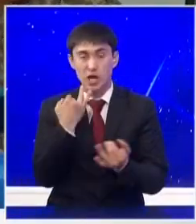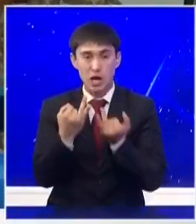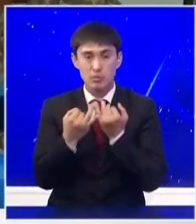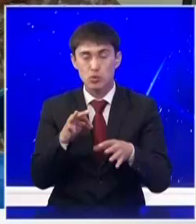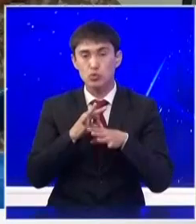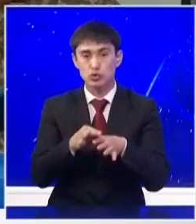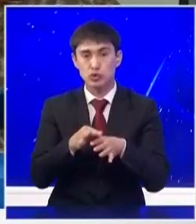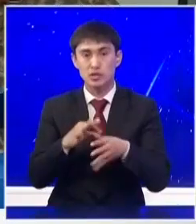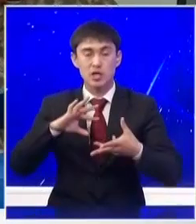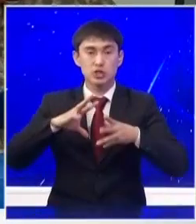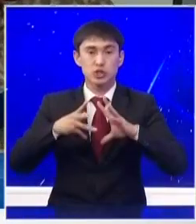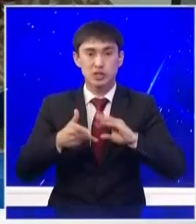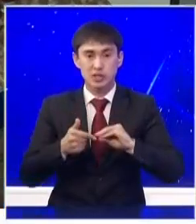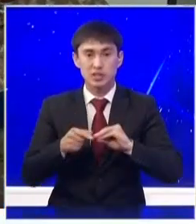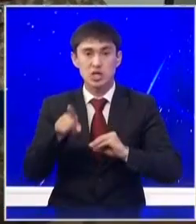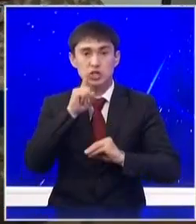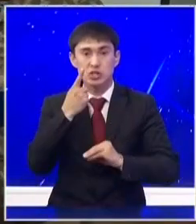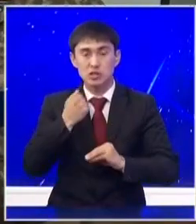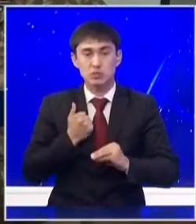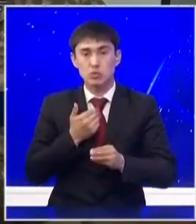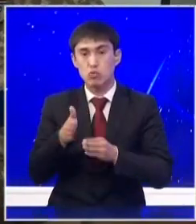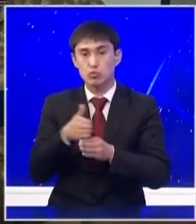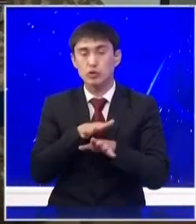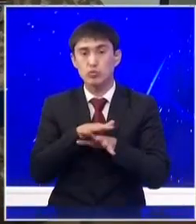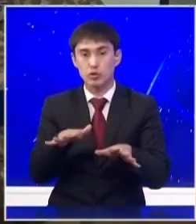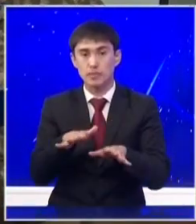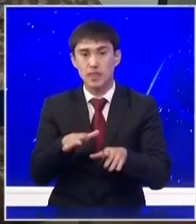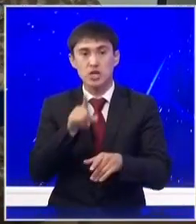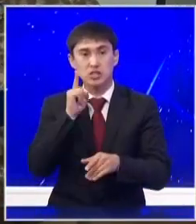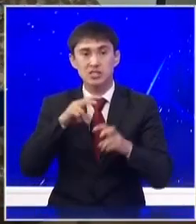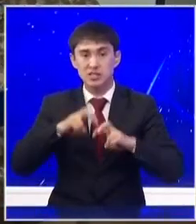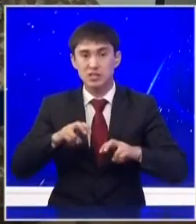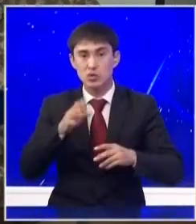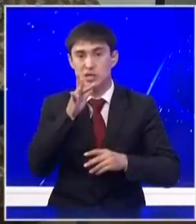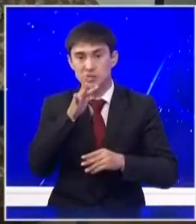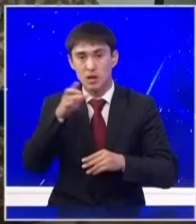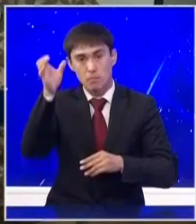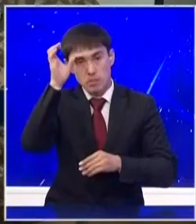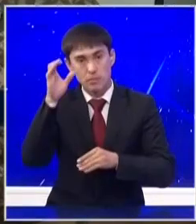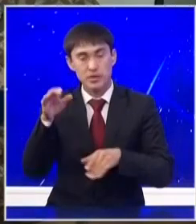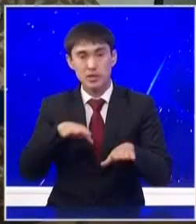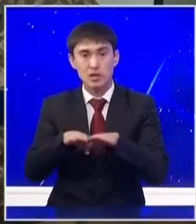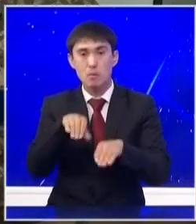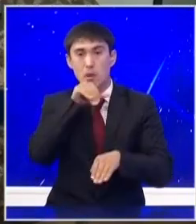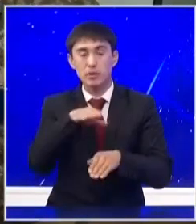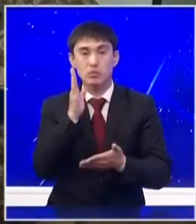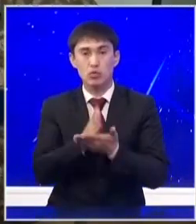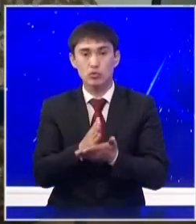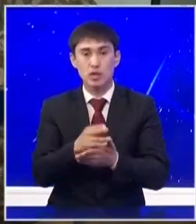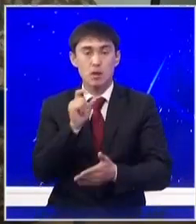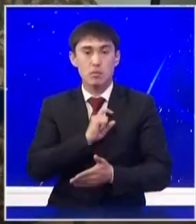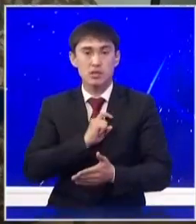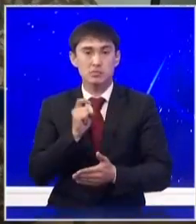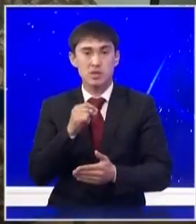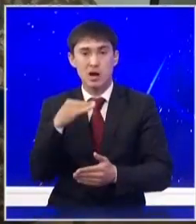әңгімелер өткізеді. Нәтижелер негізінде жас сарбаздар бөлімшелерге бөлінеді. Сарбаздарды зерттеу кезінде білім деңгейіне, мамандықтың болуына, мінезі мен